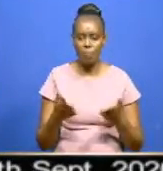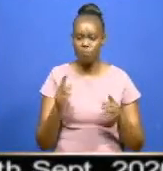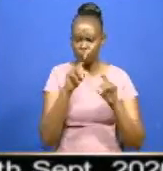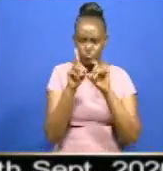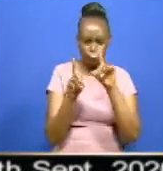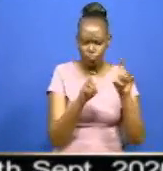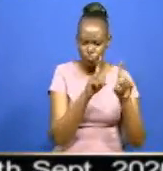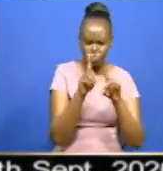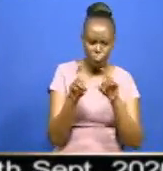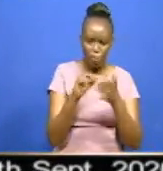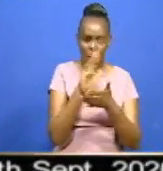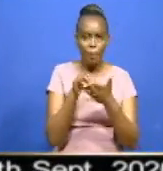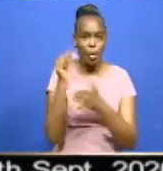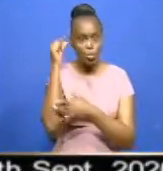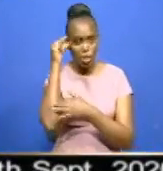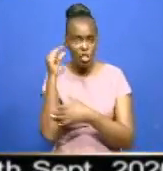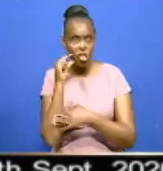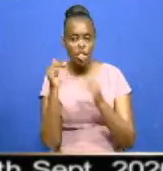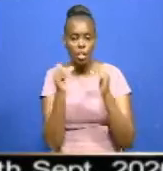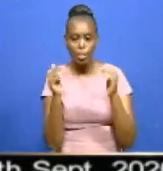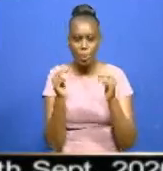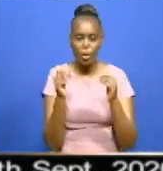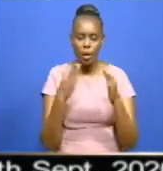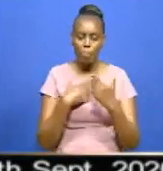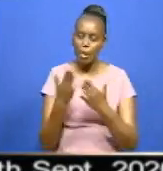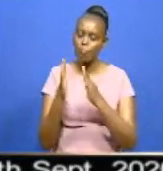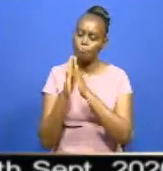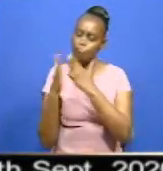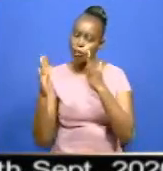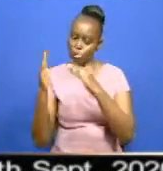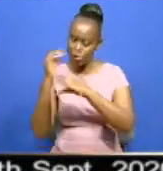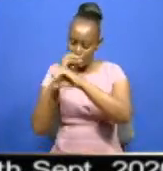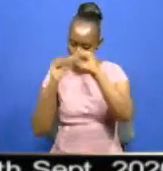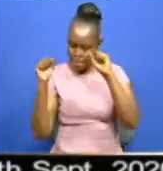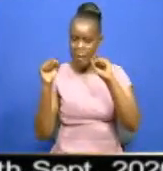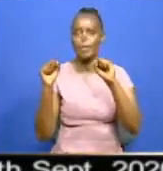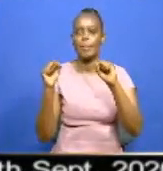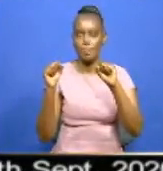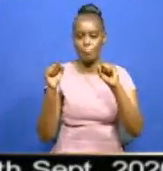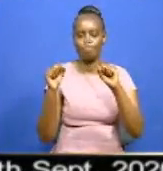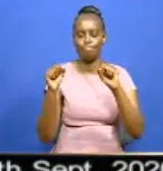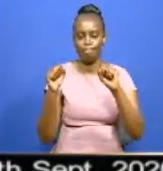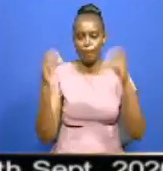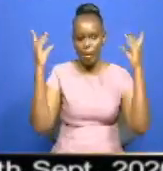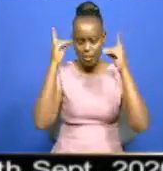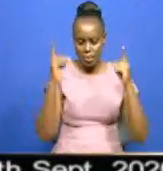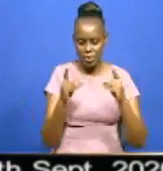ya jinsia na nataka kumpongeza Rais kwa kufanya huo uamuzi.